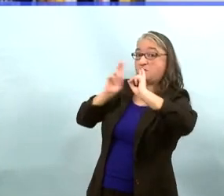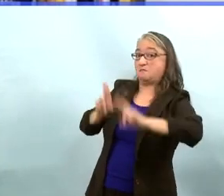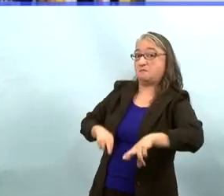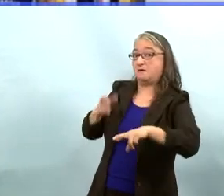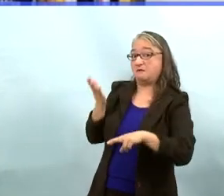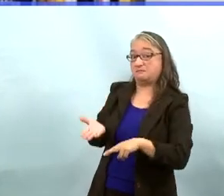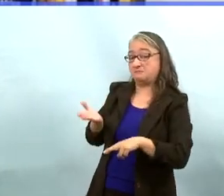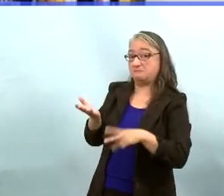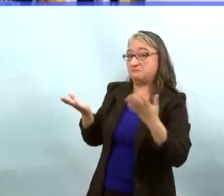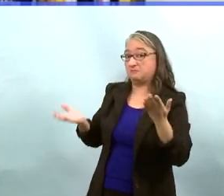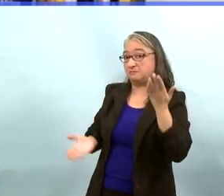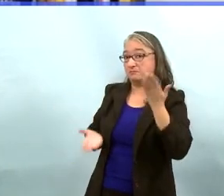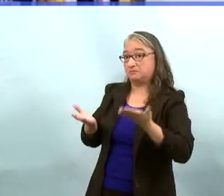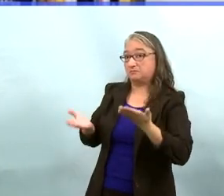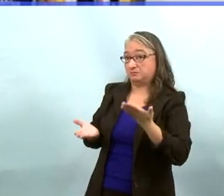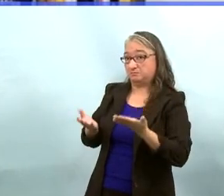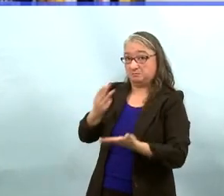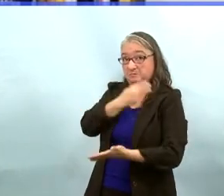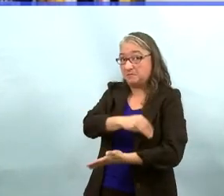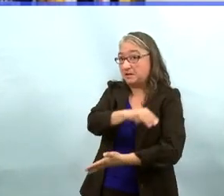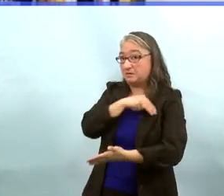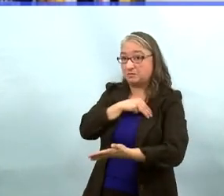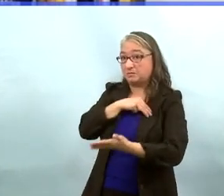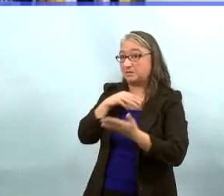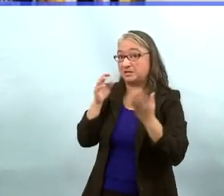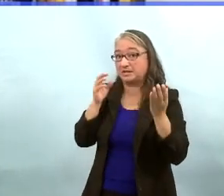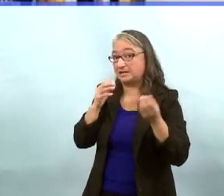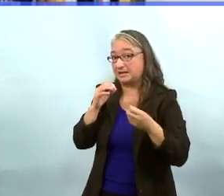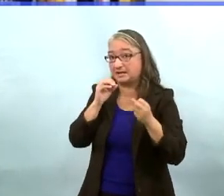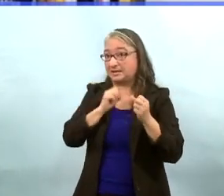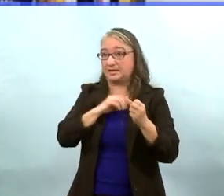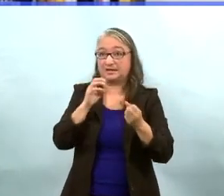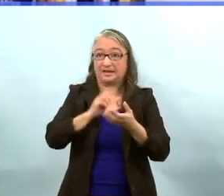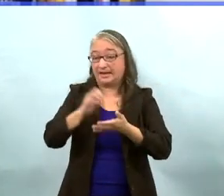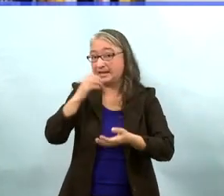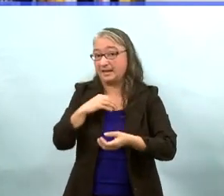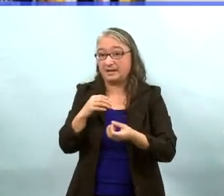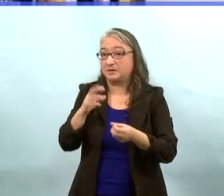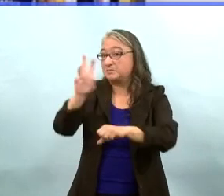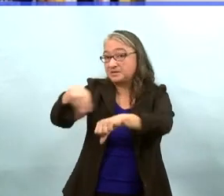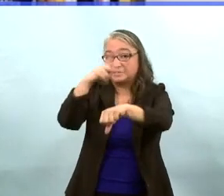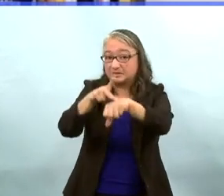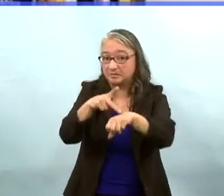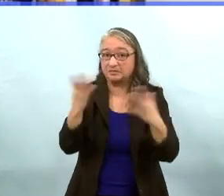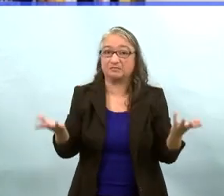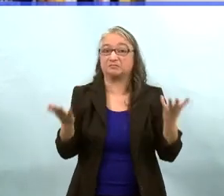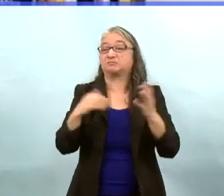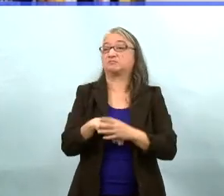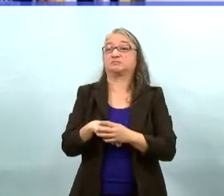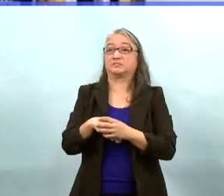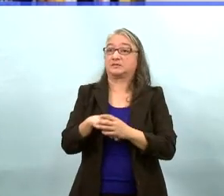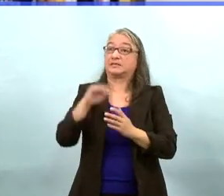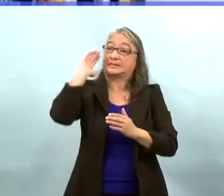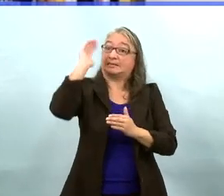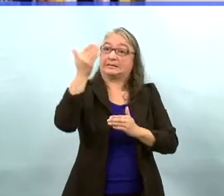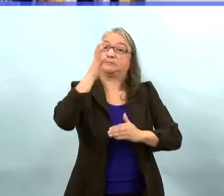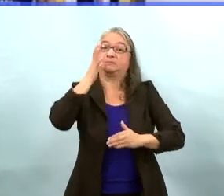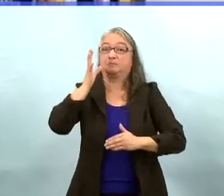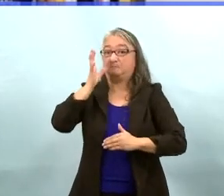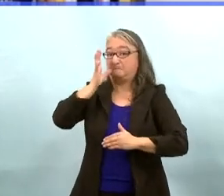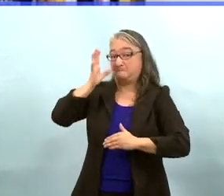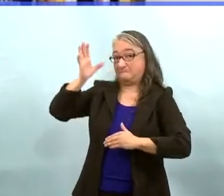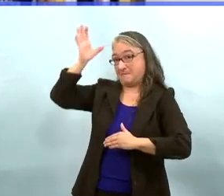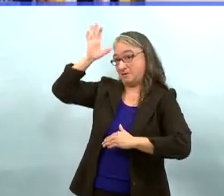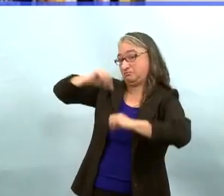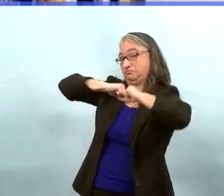histoires qu'il y avait un manque de coopération de la part des autorités d'éducation, que ce soit le directeur d'école ou